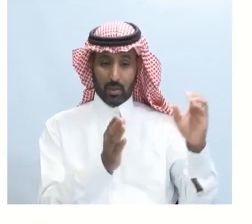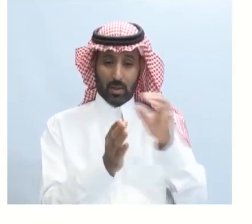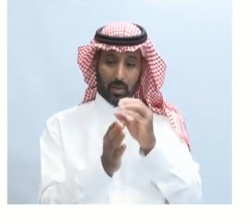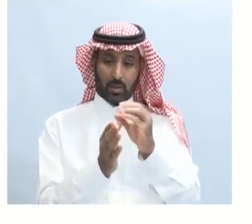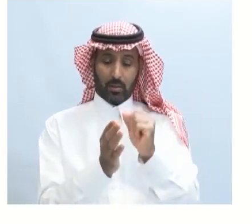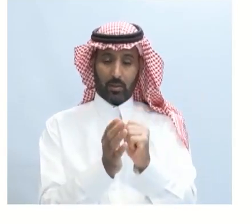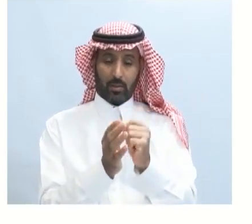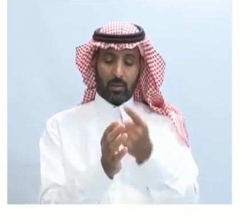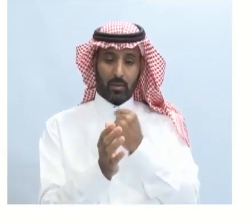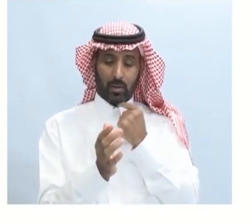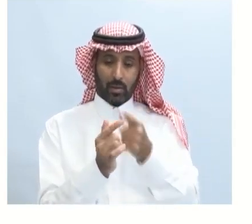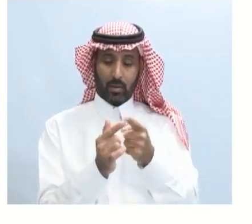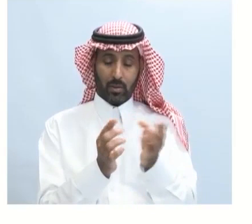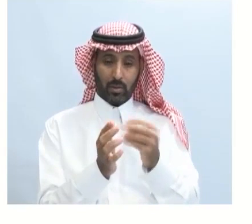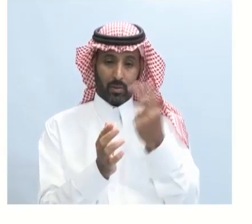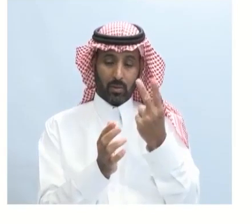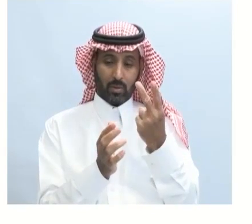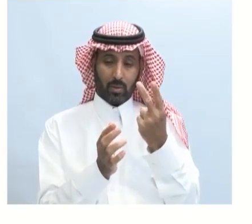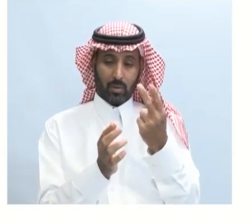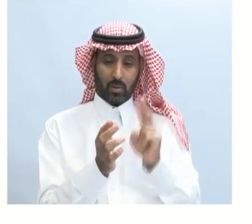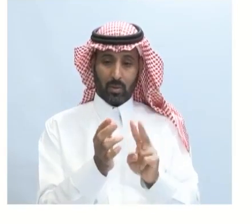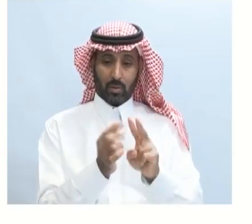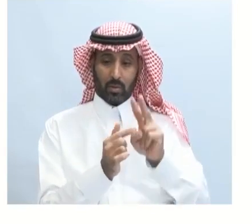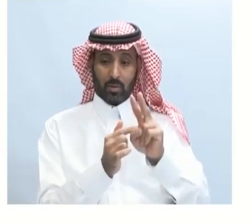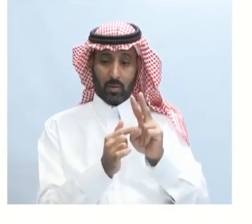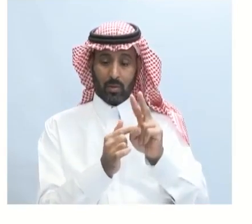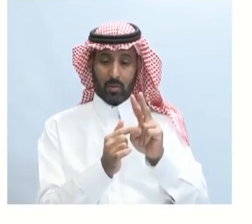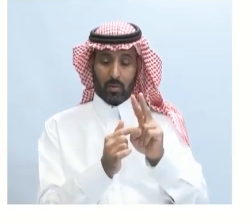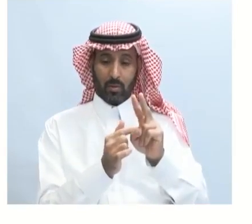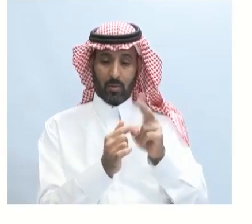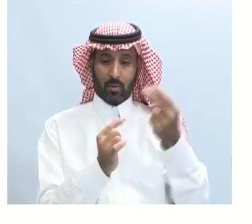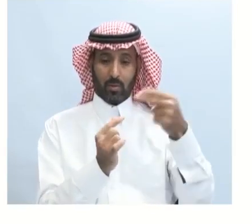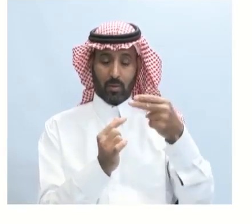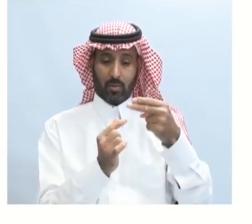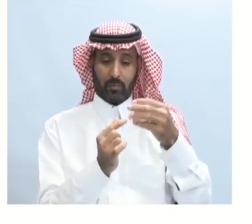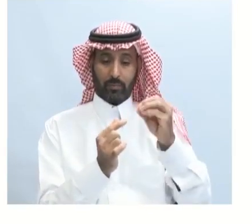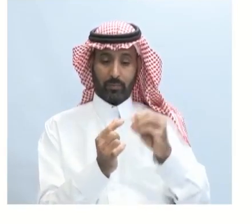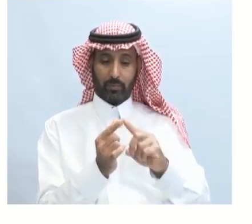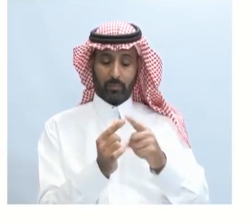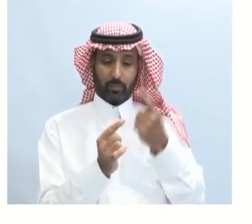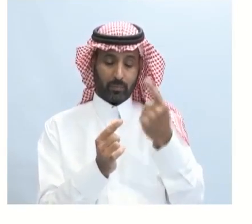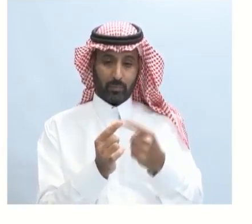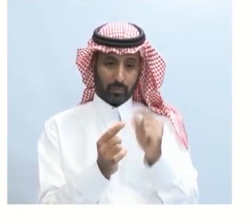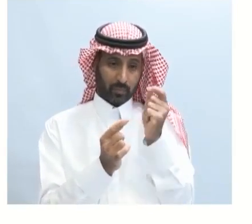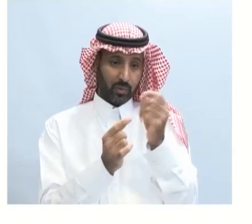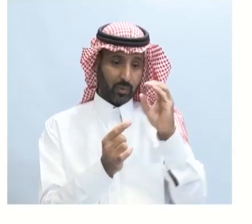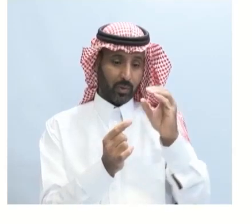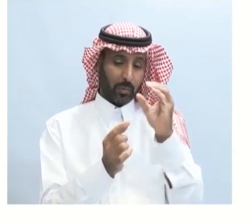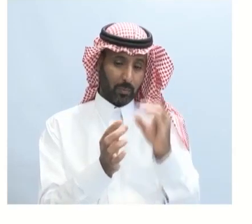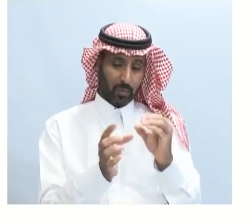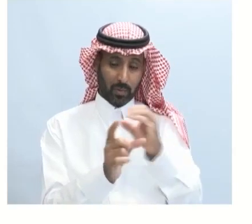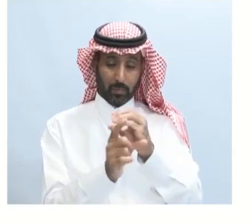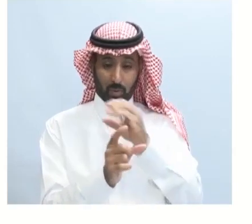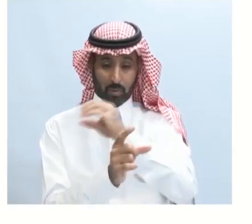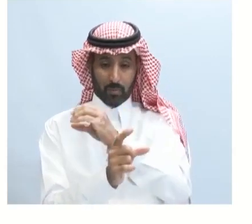اذا سنحتاج الى اثنين بروبانول يعني ان الهيدروكسيل ستكون في ذره كربون وسطيه بين